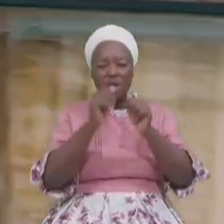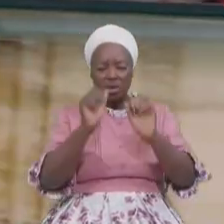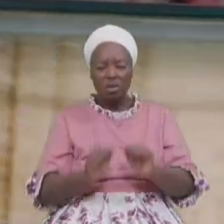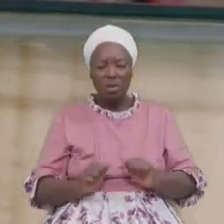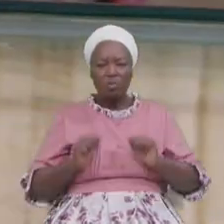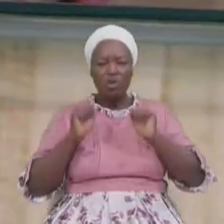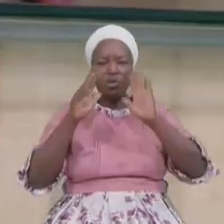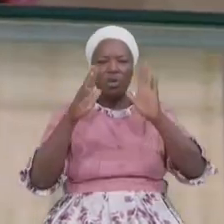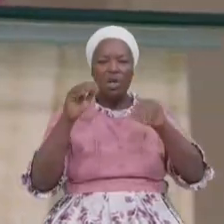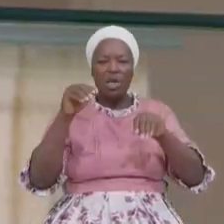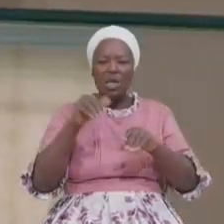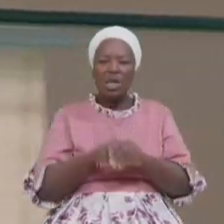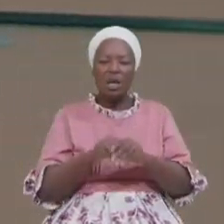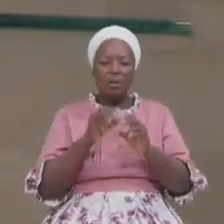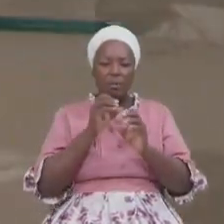incomparable.